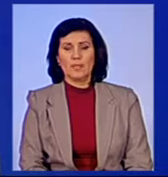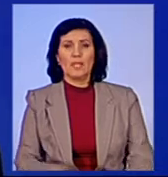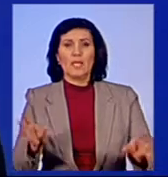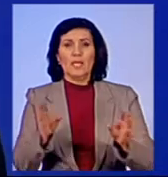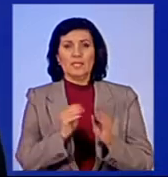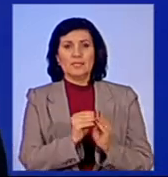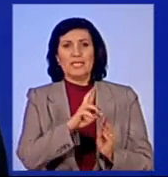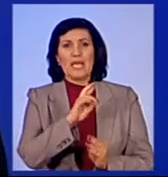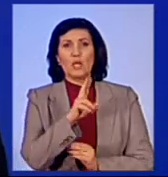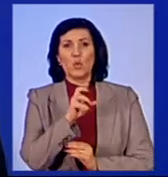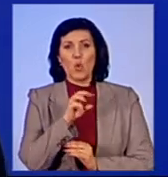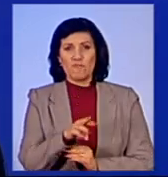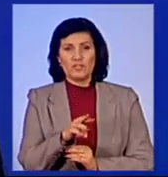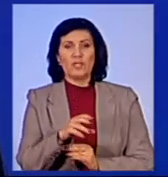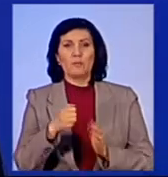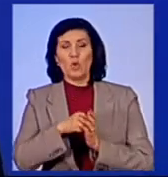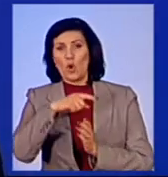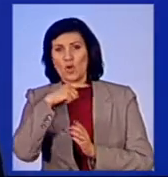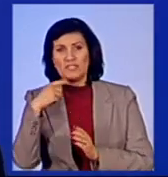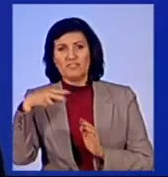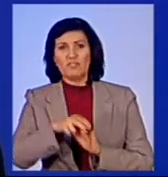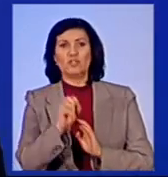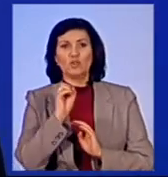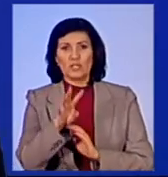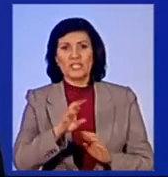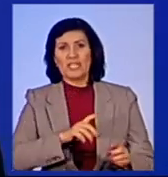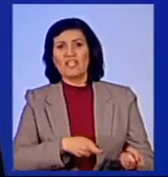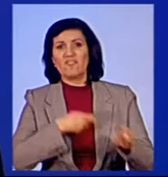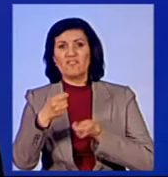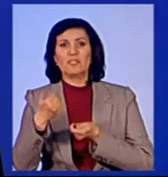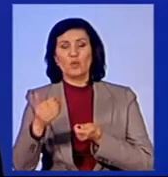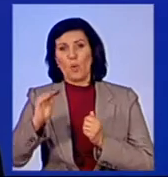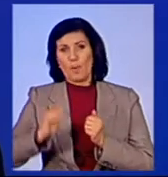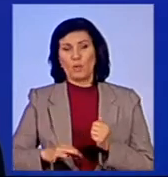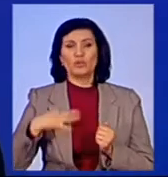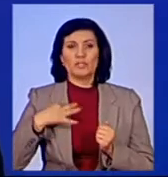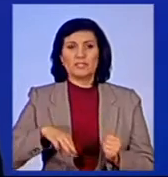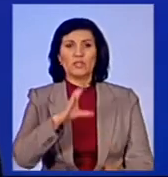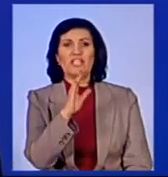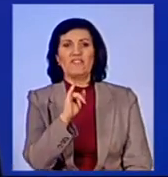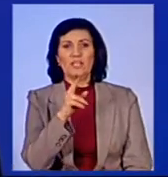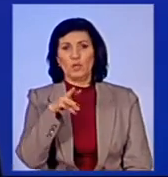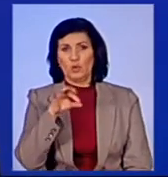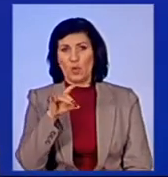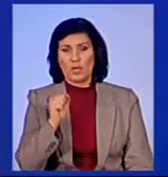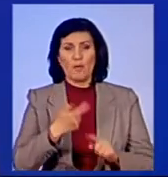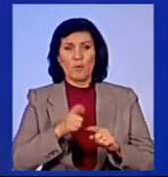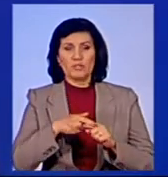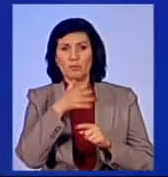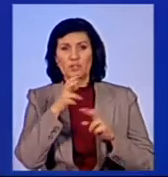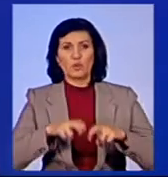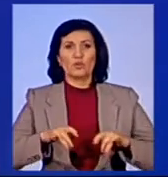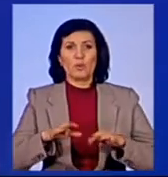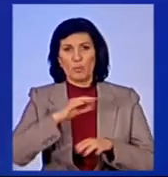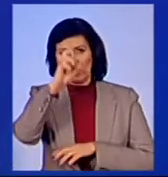Разом із Віктором Януковичем до Росії у лютому 2014-го вивезли його молодшого сина Віктора. Про це під час розгляду справи